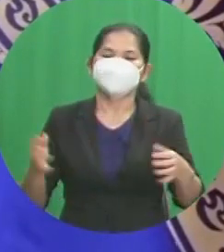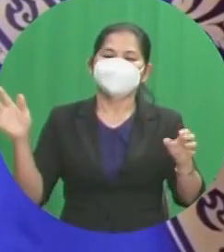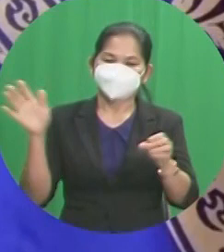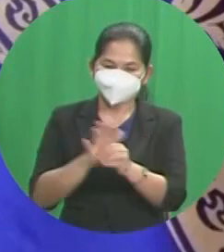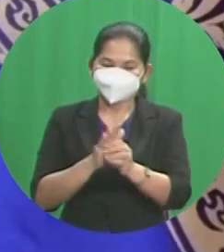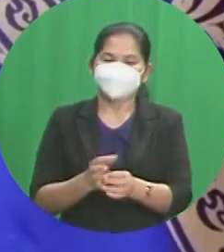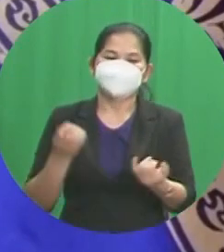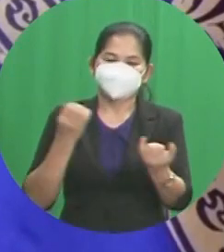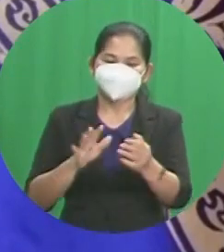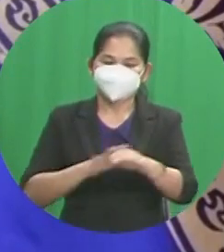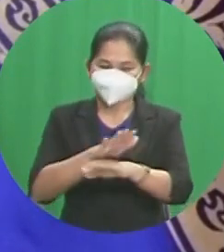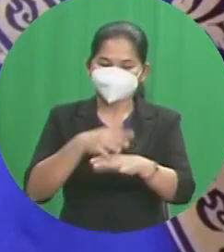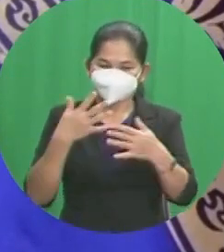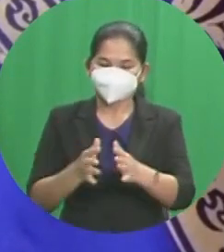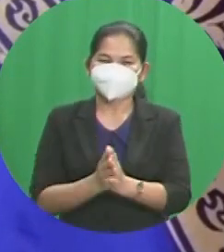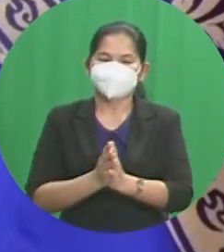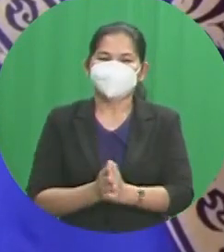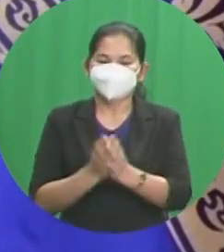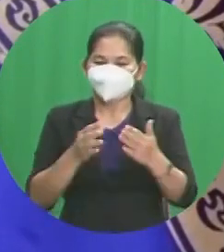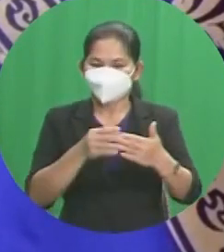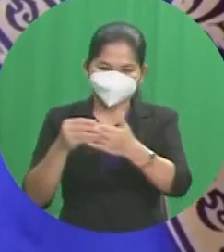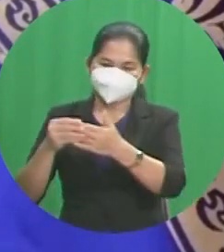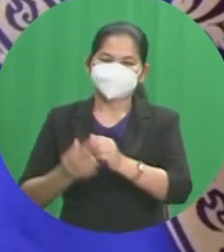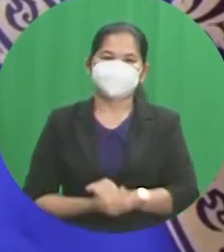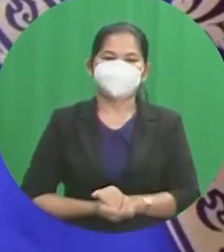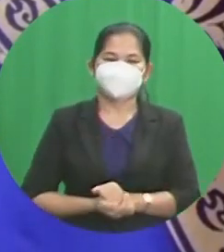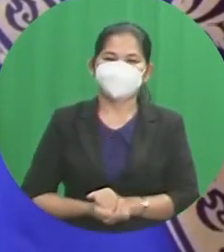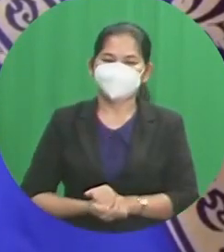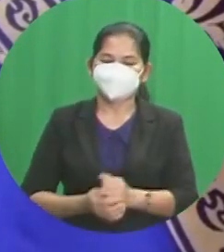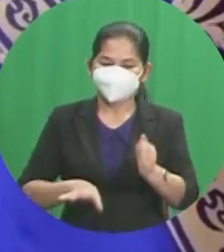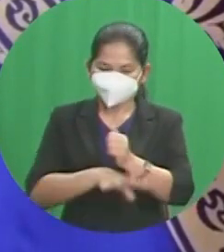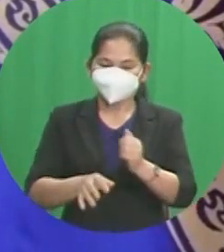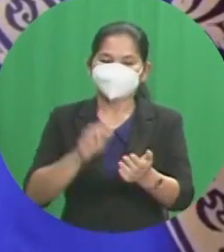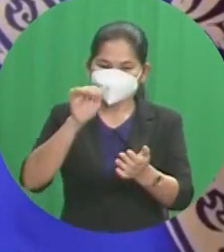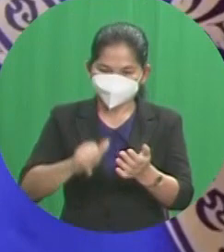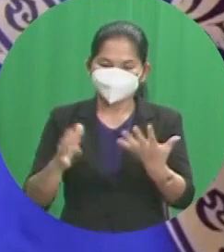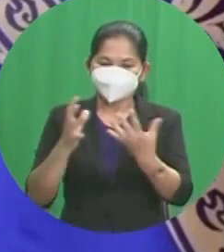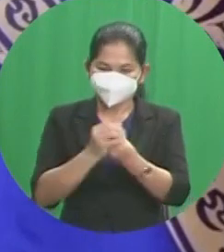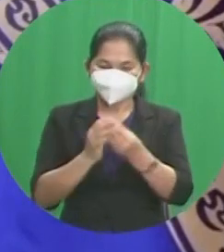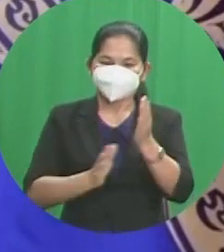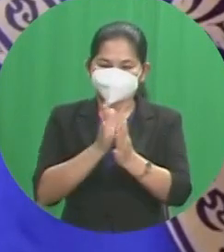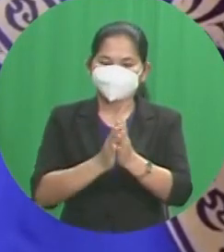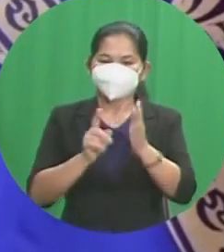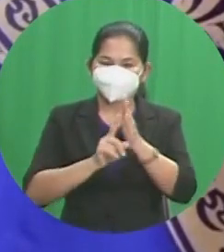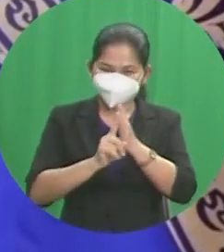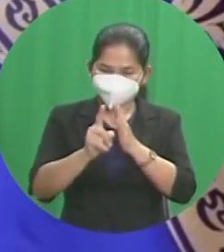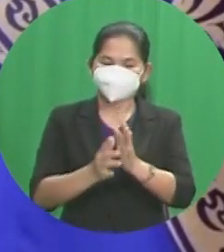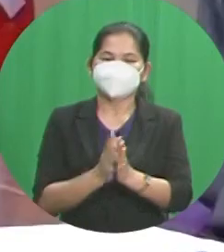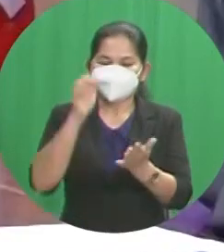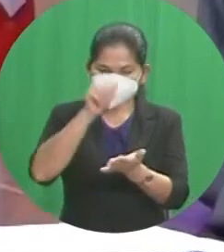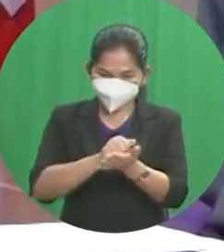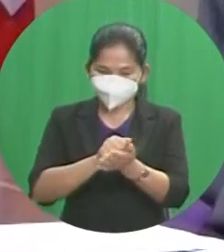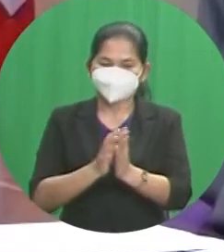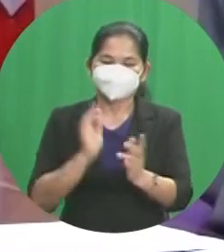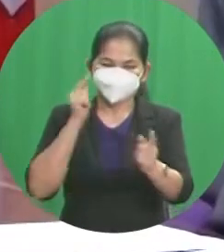ន់សម្រាប់ផ្គត់ផ្គង់ក្នុងស្រុកនិងសល់សម្រាប់នាំចេញទៀតផងកម្ពុជាស្ថិតក្នុងចំណោមប្រទេសនាំមុខគេដែលសម្រេចបា